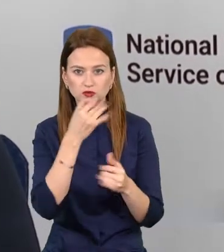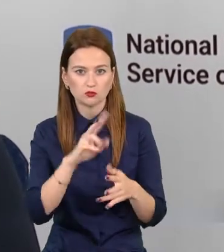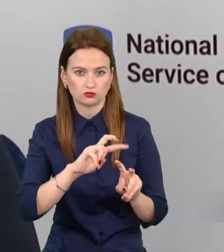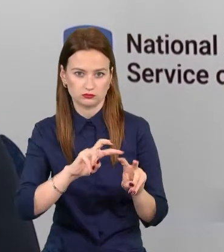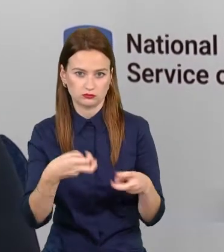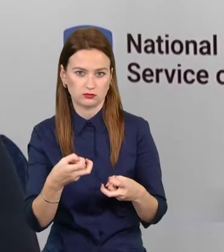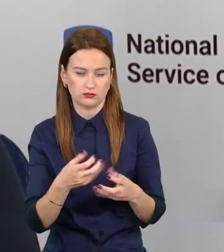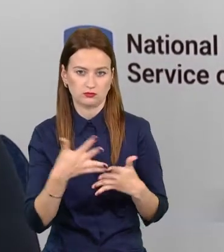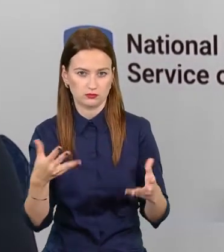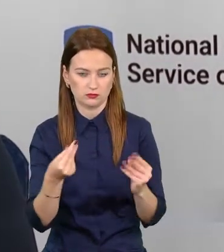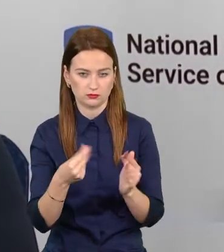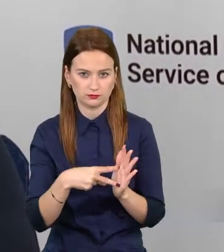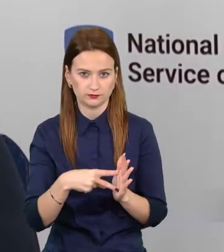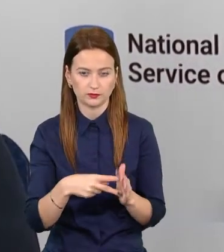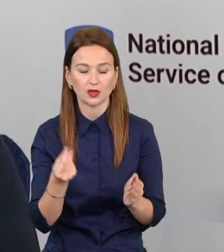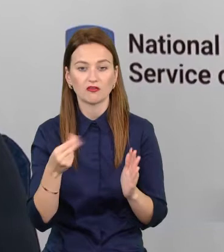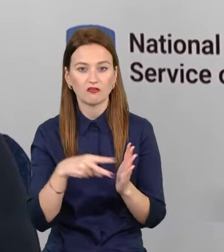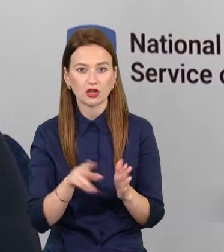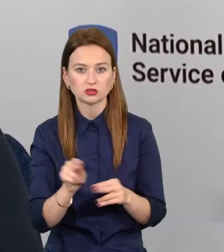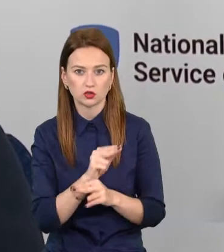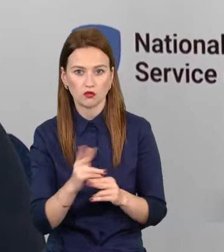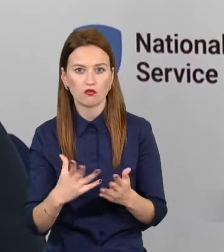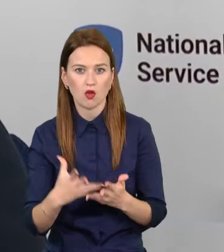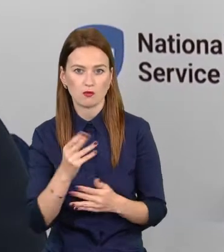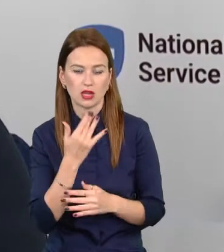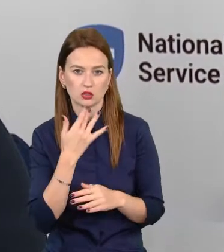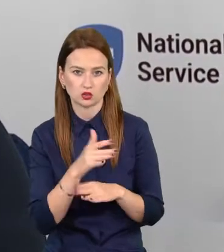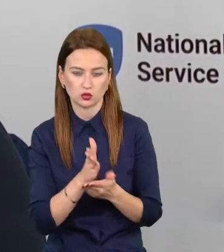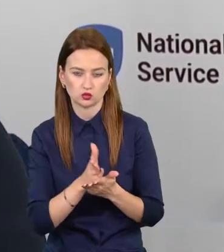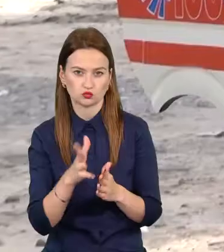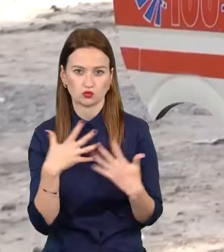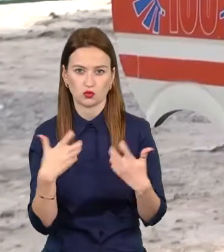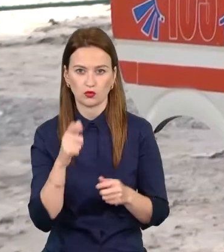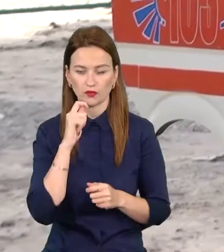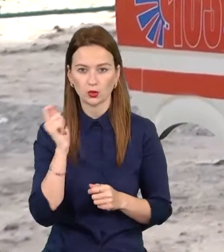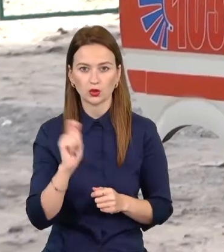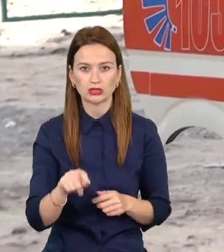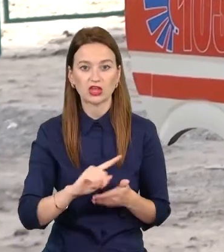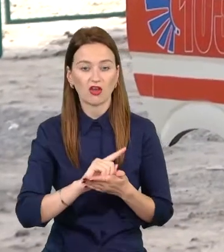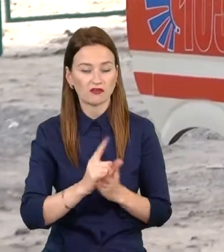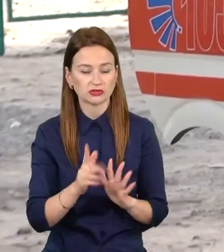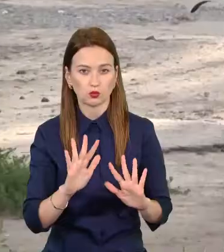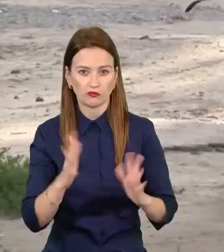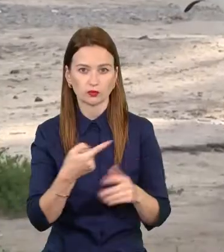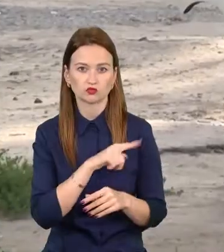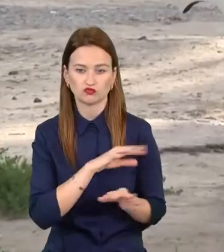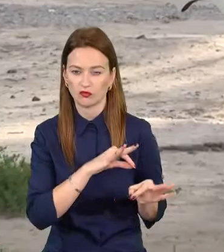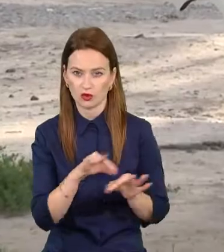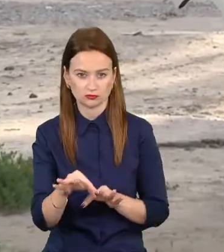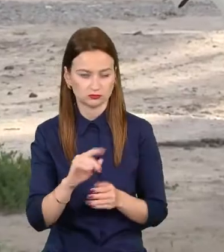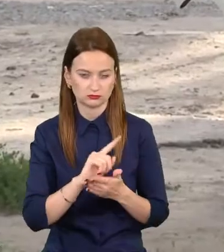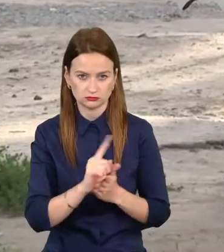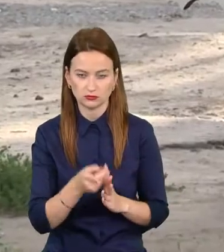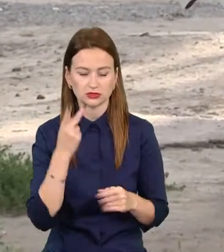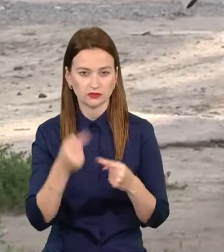ніякої додаткової плати. Вартість цього лікування оплатиться Національною службою здоров'я України. В екстреному випадку швидка завжди приїде і